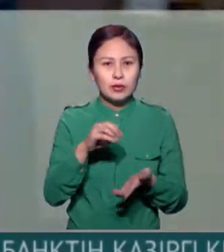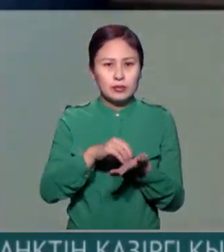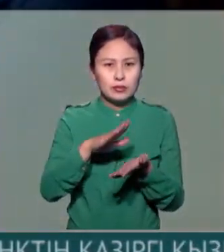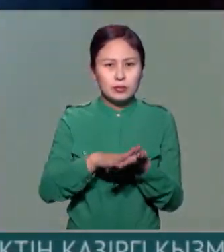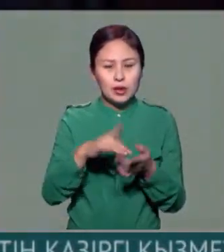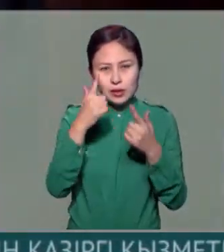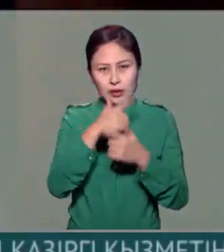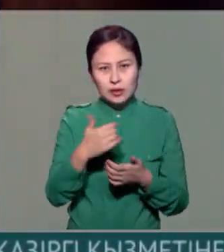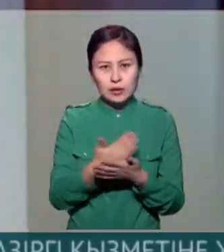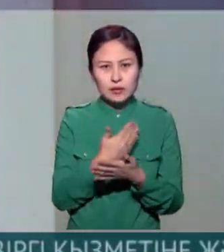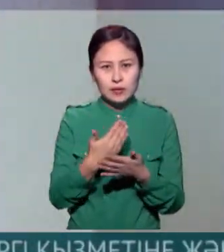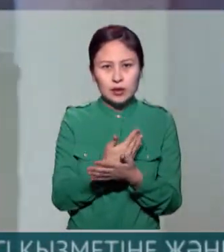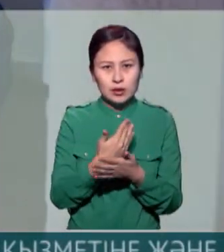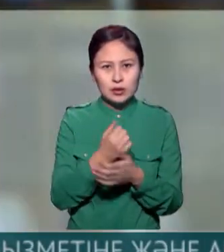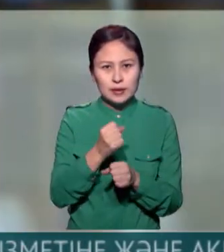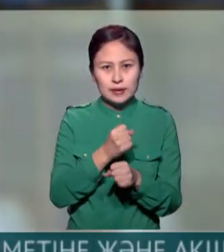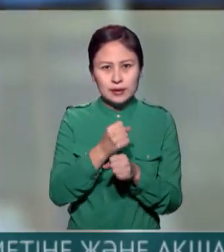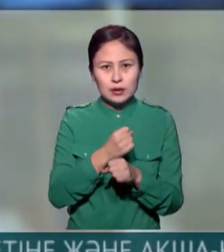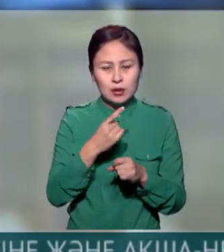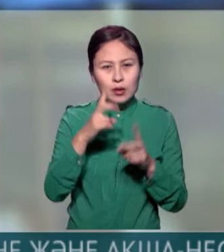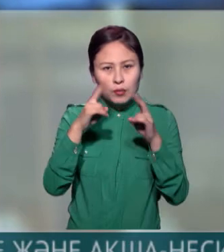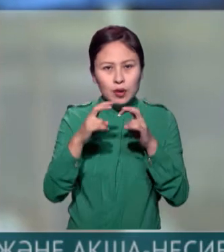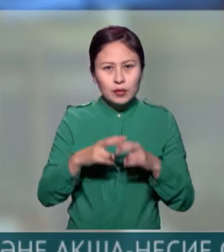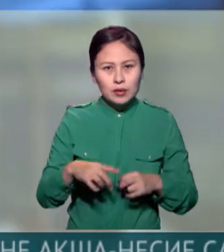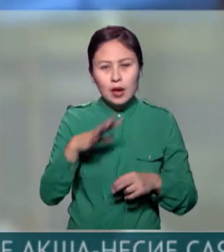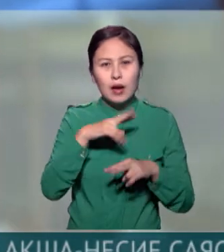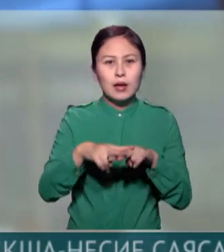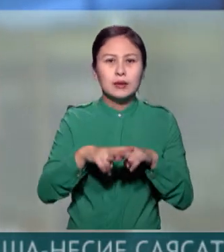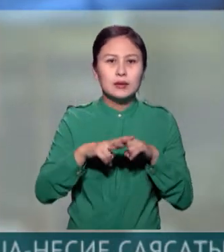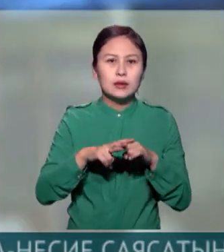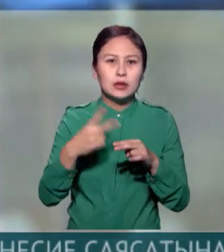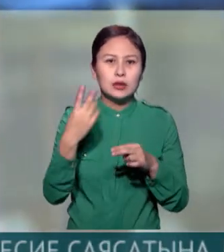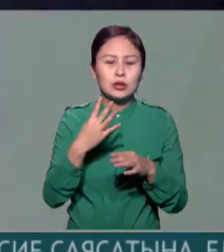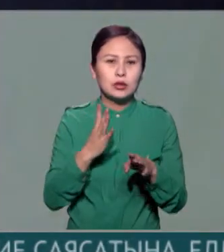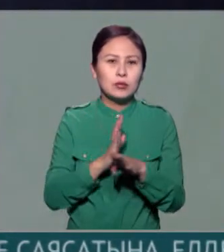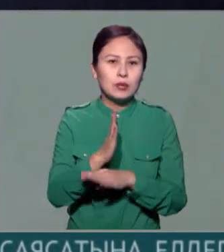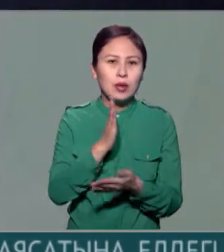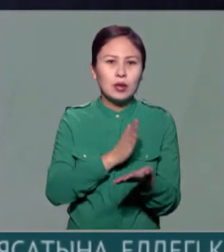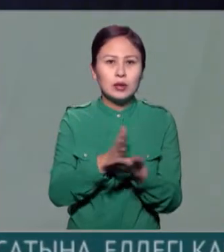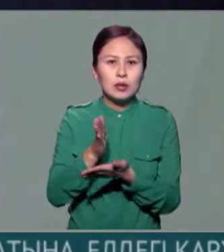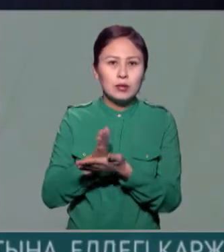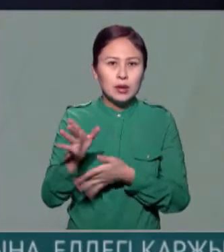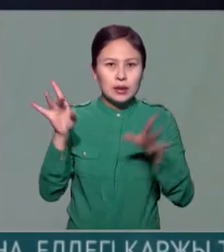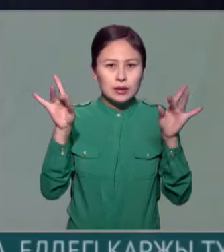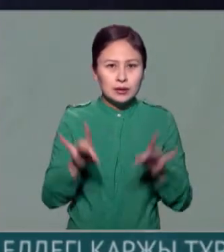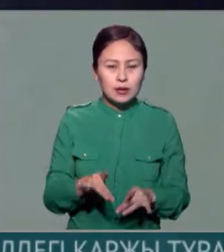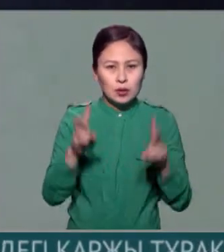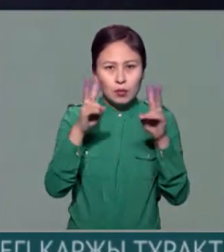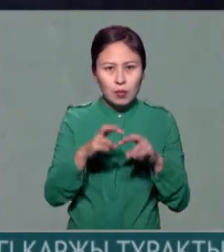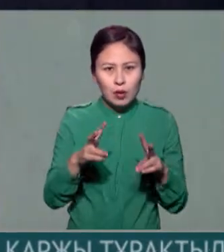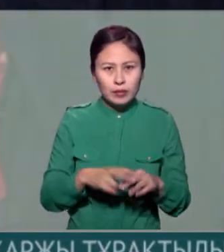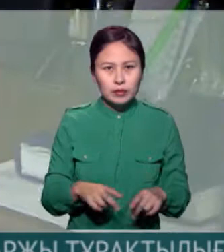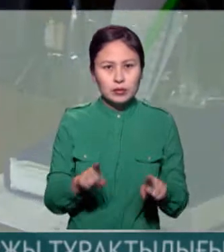бойынша тексеру жұмыстарын жүргізеді. Бір ғана рейд барысында Астанадағы 4 мекемеге ат басын бұрдық. Мейрамхана қызметкерлері тексеріс